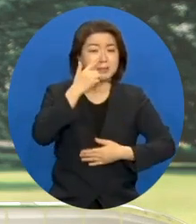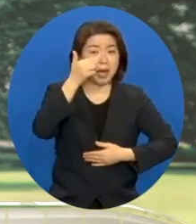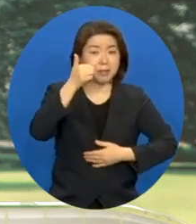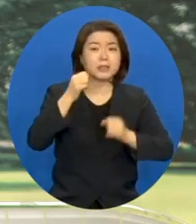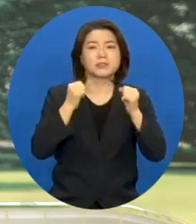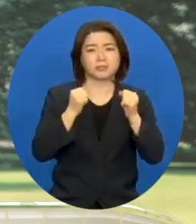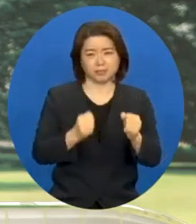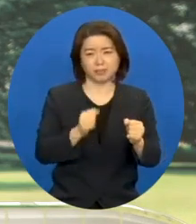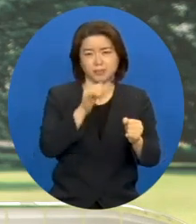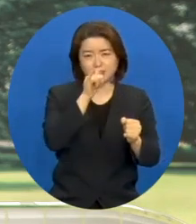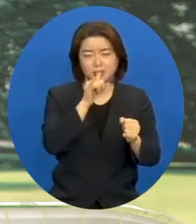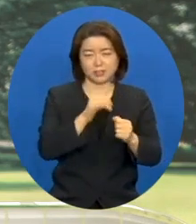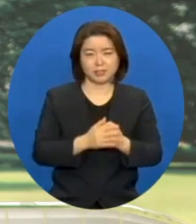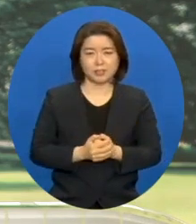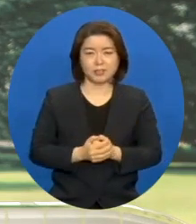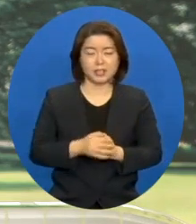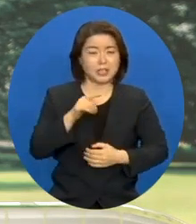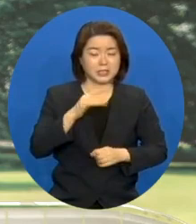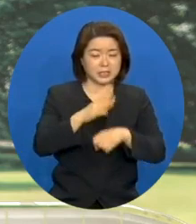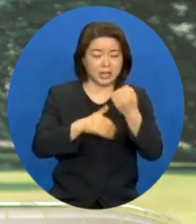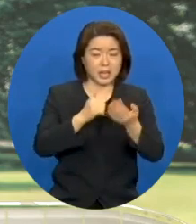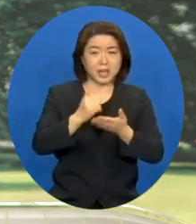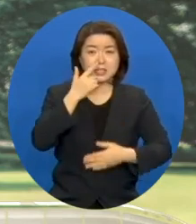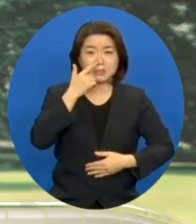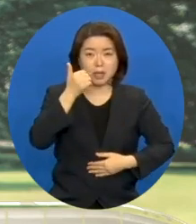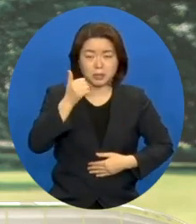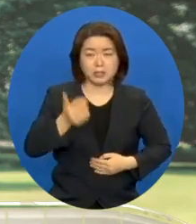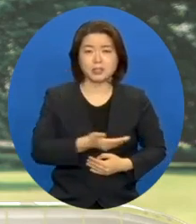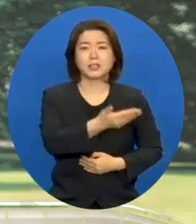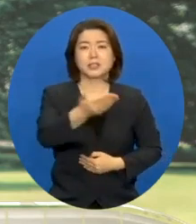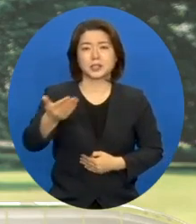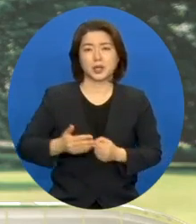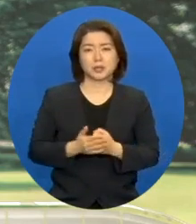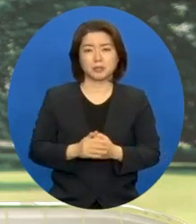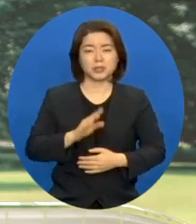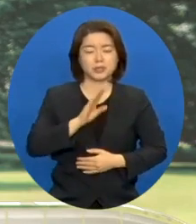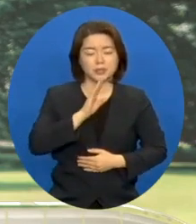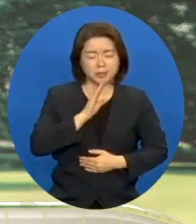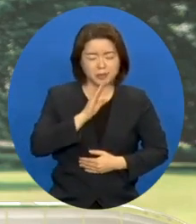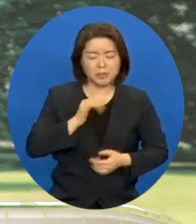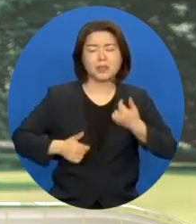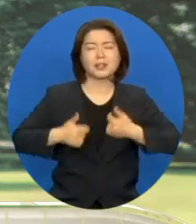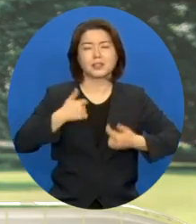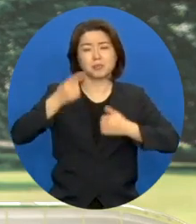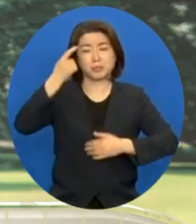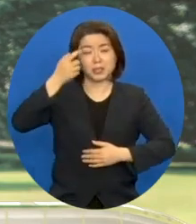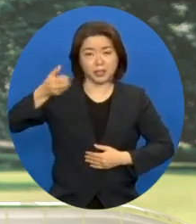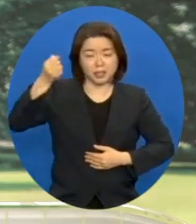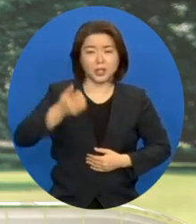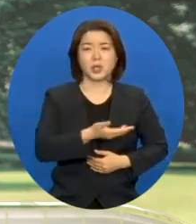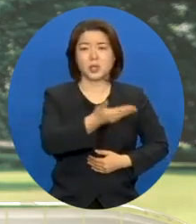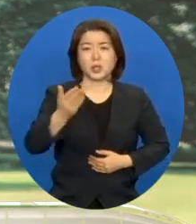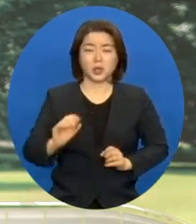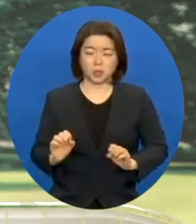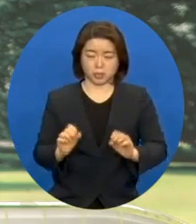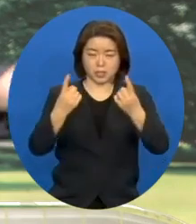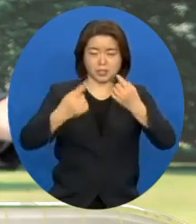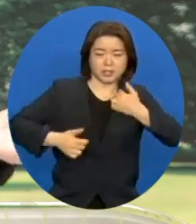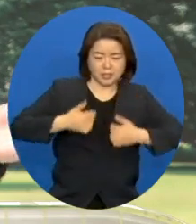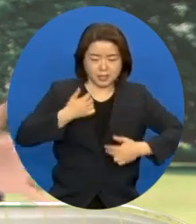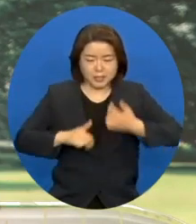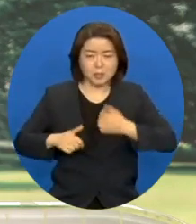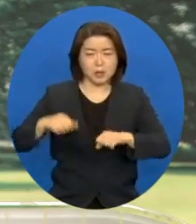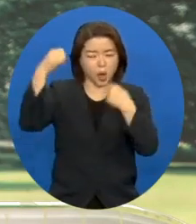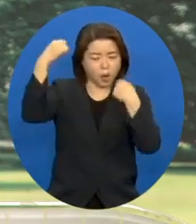계십니다. 근데 그 하나님 아버지는 여러분을 너무너무 기뻐하시고 여러분으로 인하여 즐거워하며